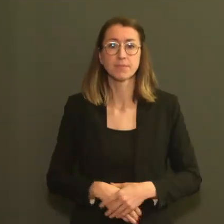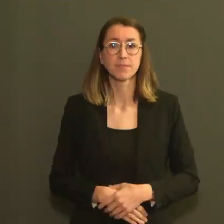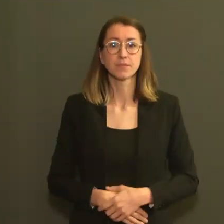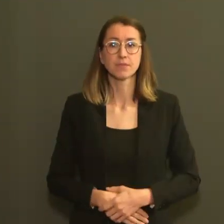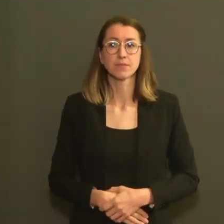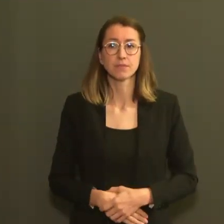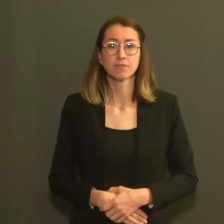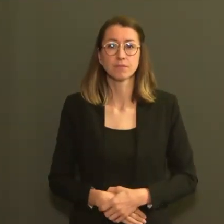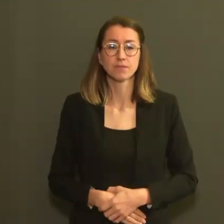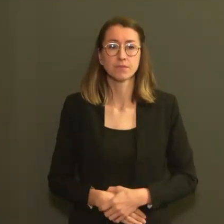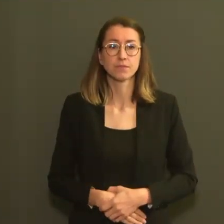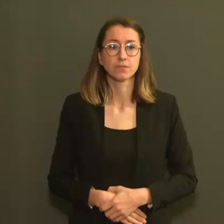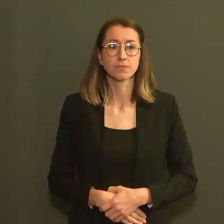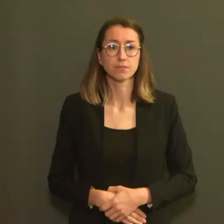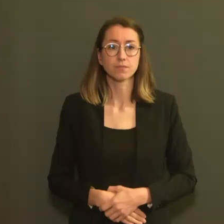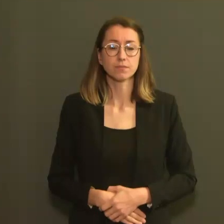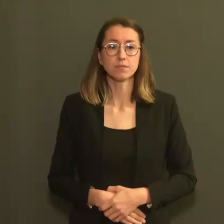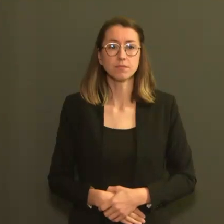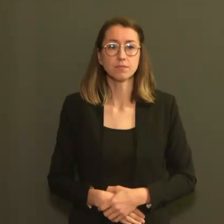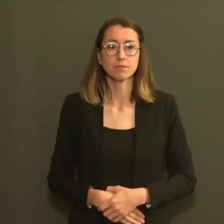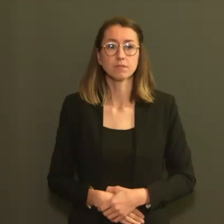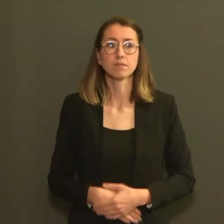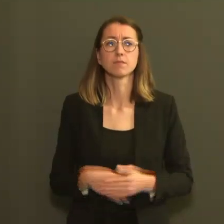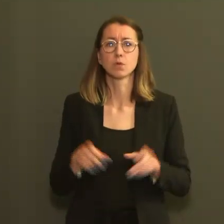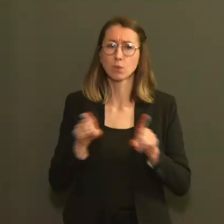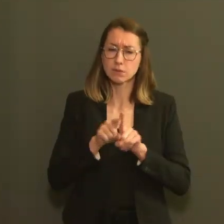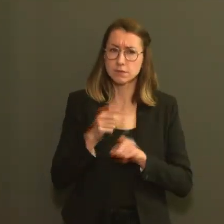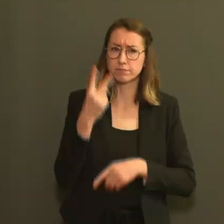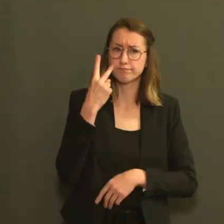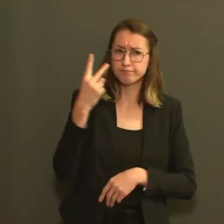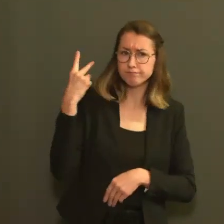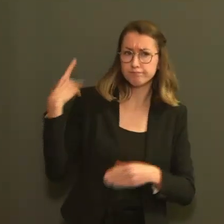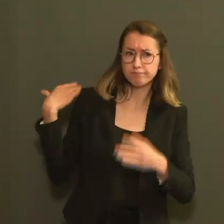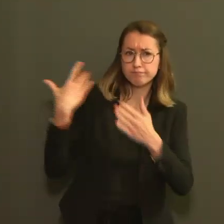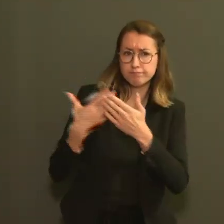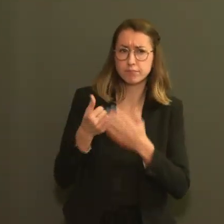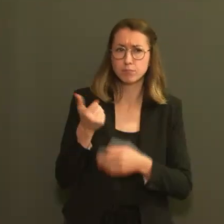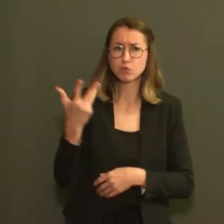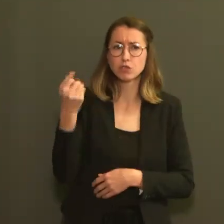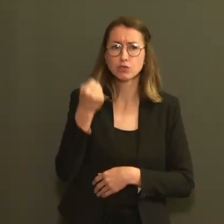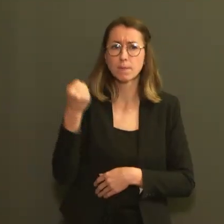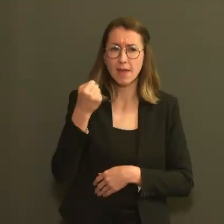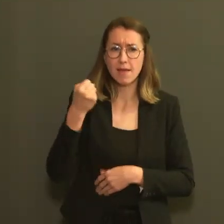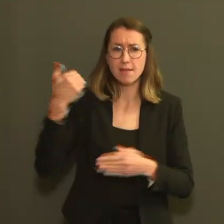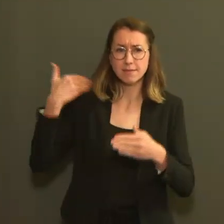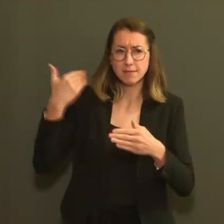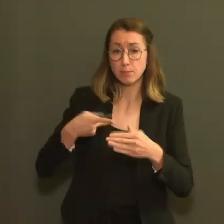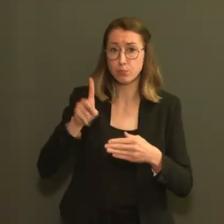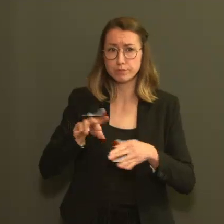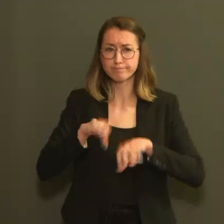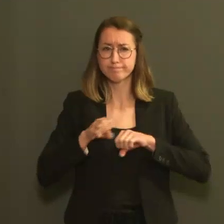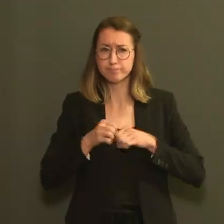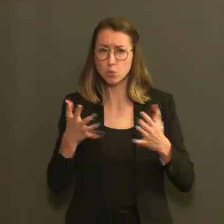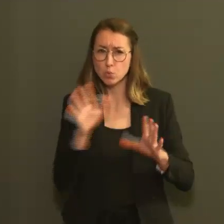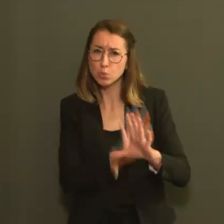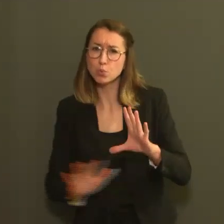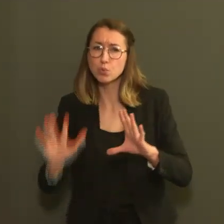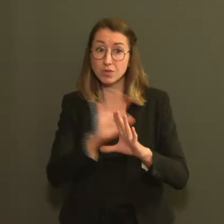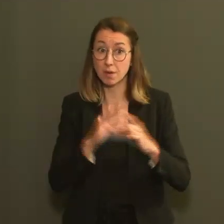Cependant, comme c'est le cas depuis plusieurs semaines, le nombre de nouveaux cas le plus important a été diagnostiqué sur la région de Bruxelles-Capitale